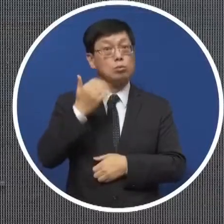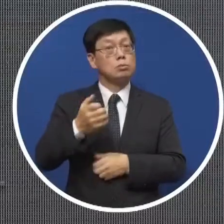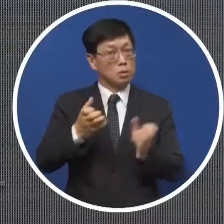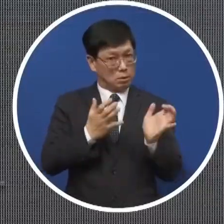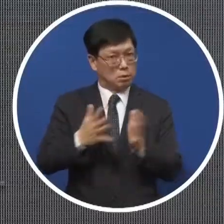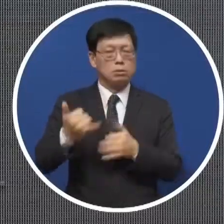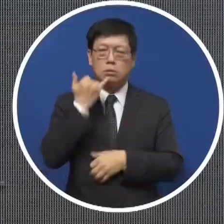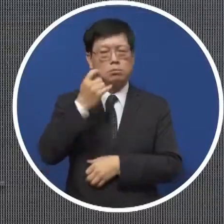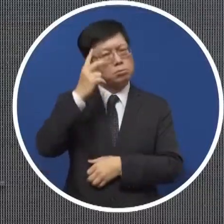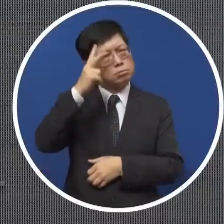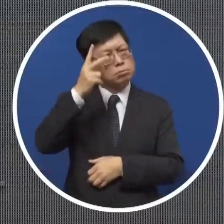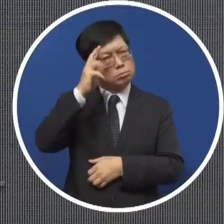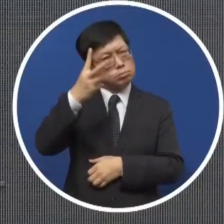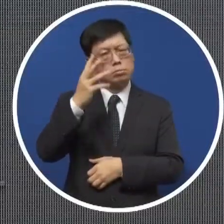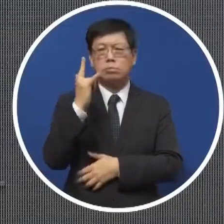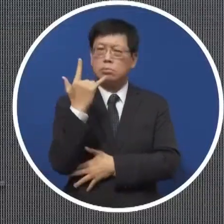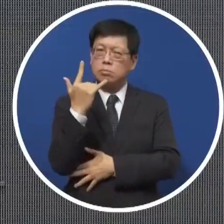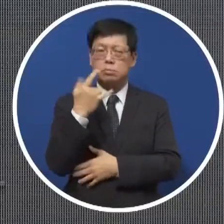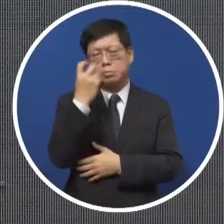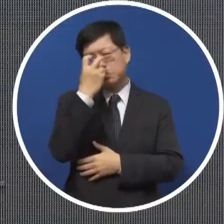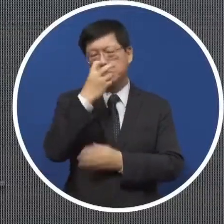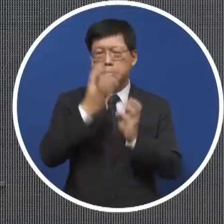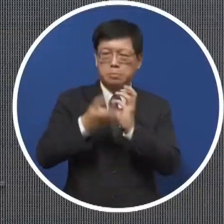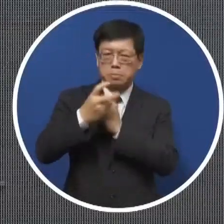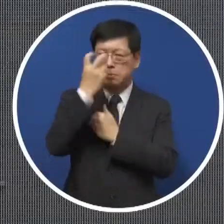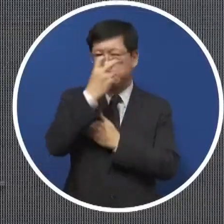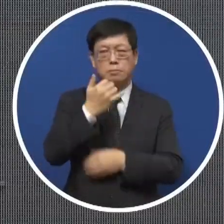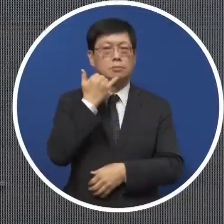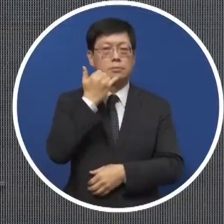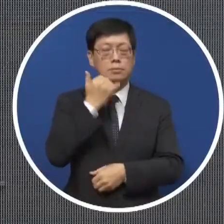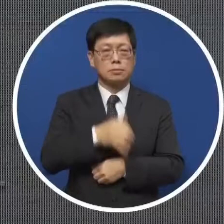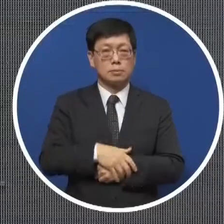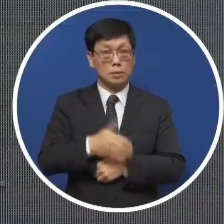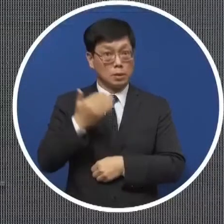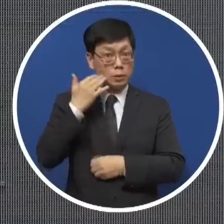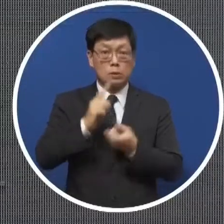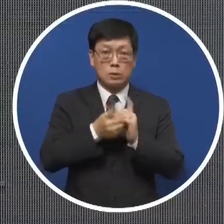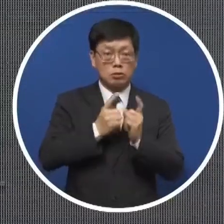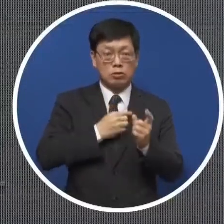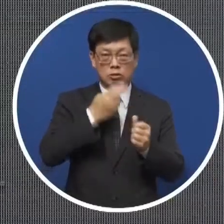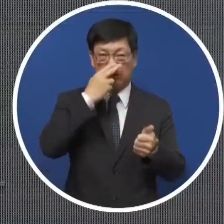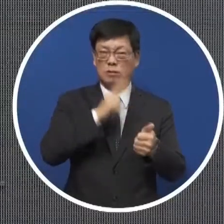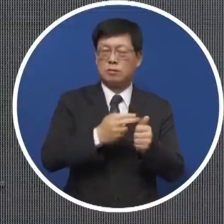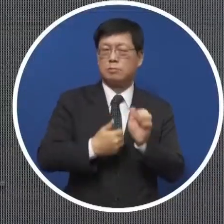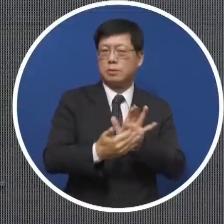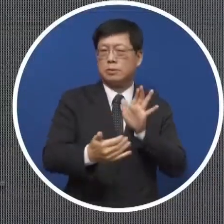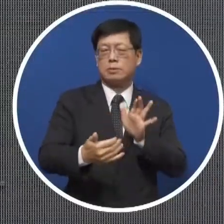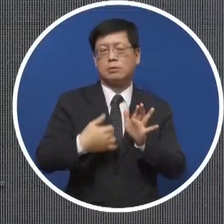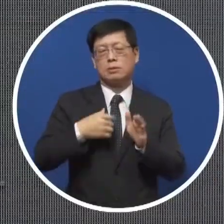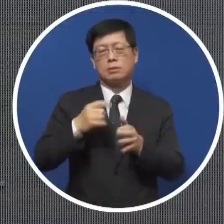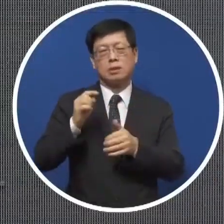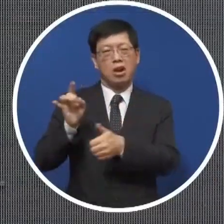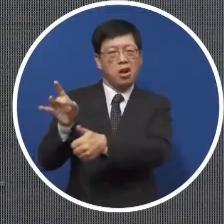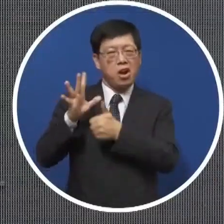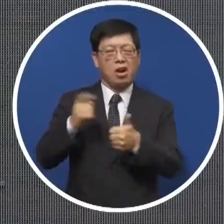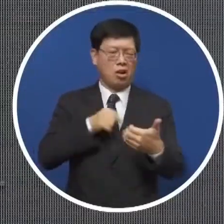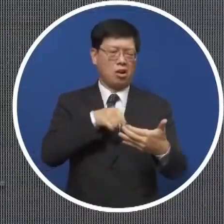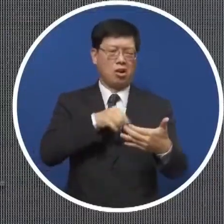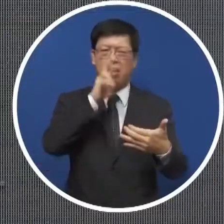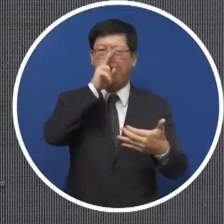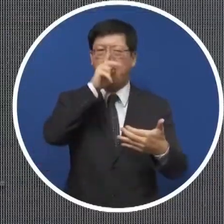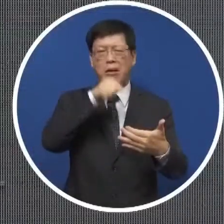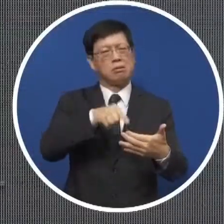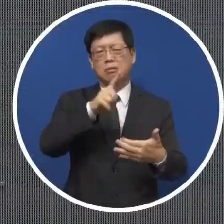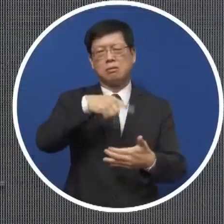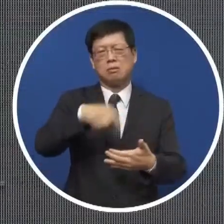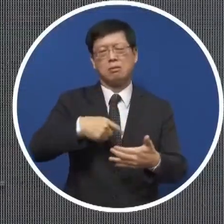给个2-3天，好好审阅没有问题嘛？如果想挡，找个机会借个题目挑挑里面的问题，说你这个